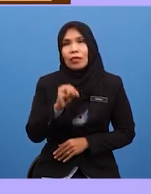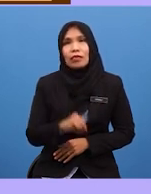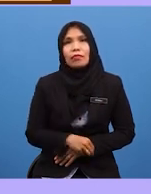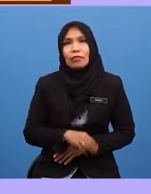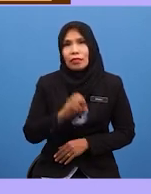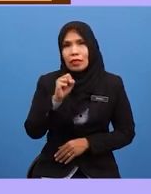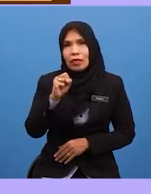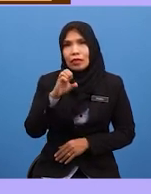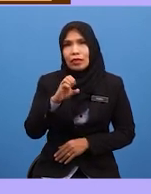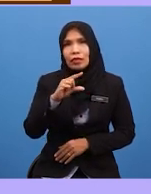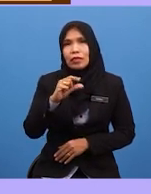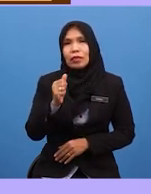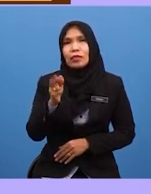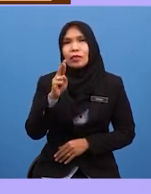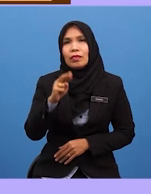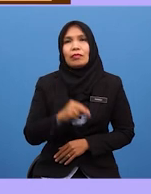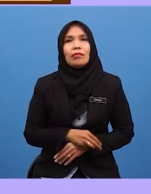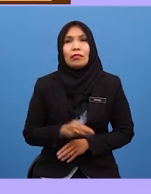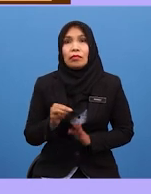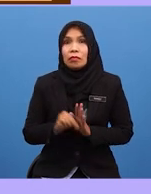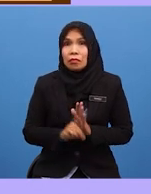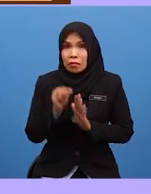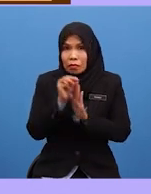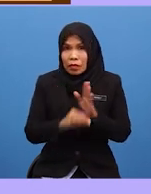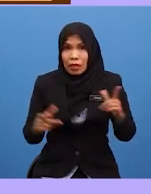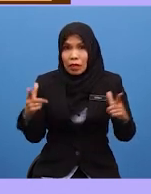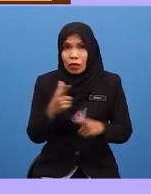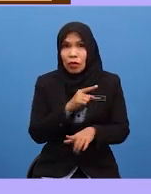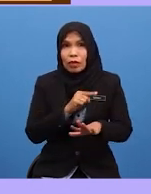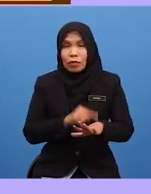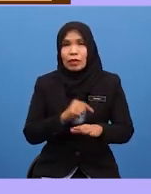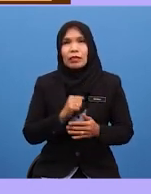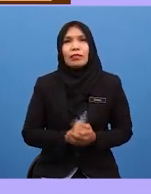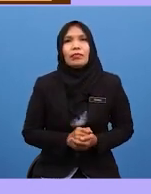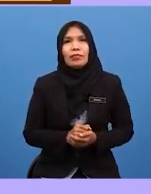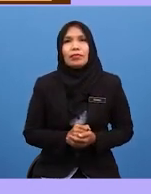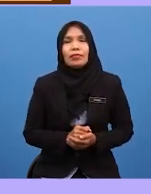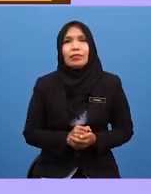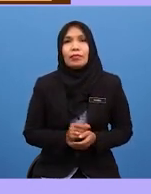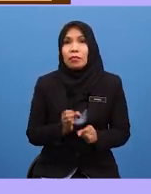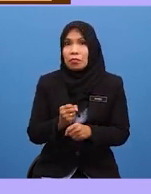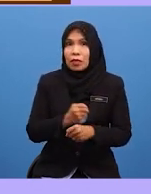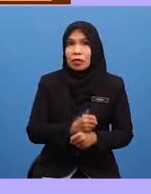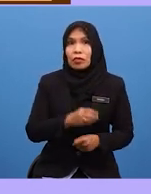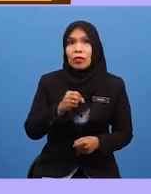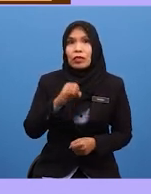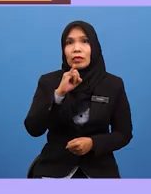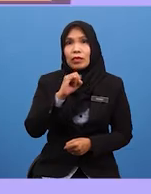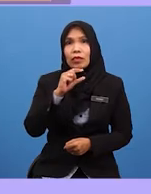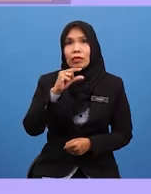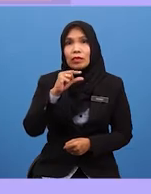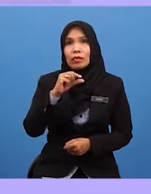Lengkung pertumbuhan bagi organisma adalah berbentuk sigmoid atau S.